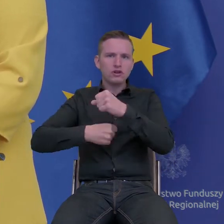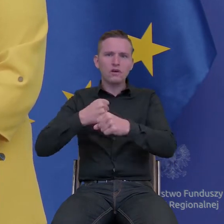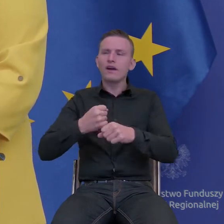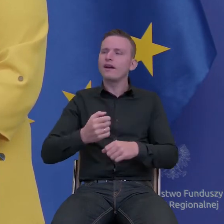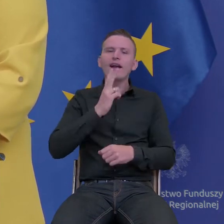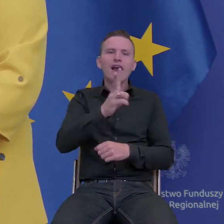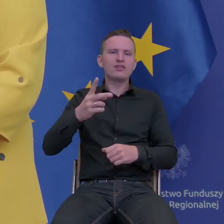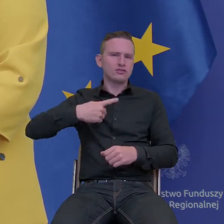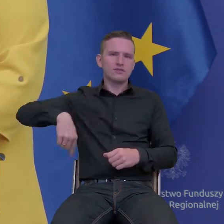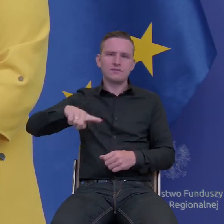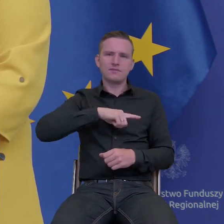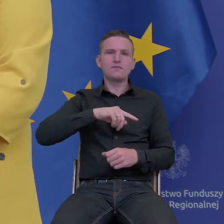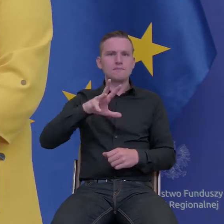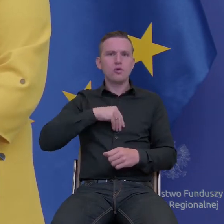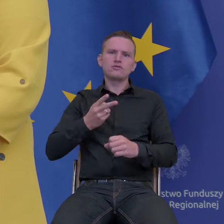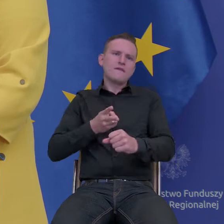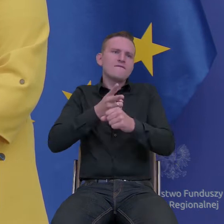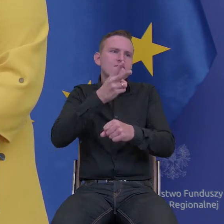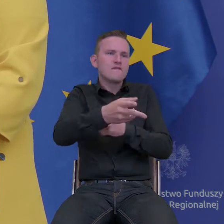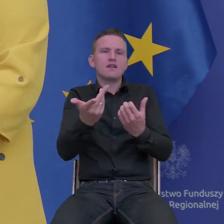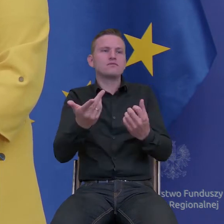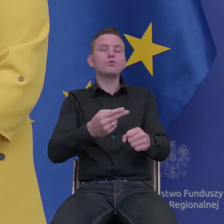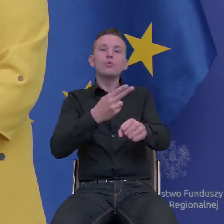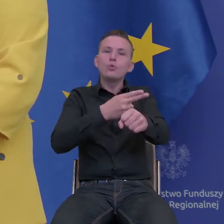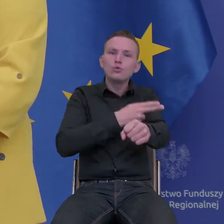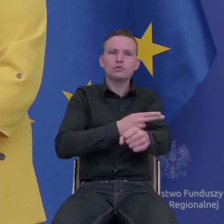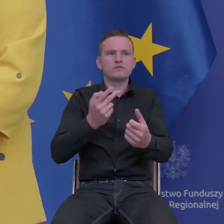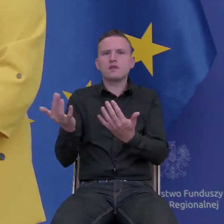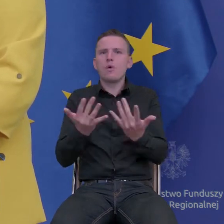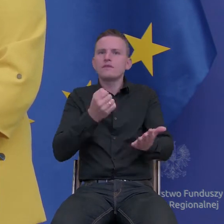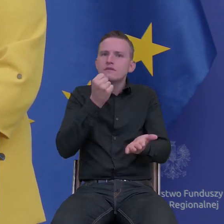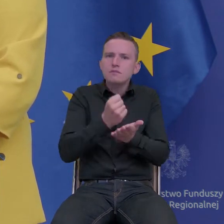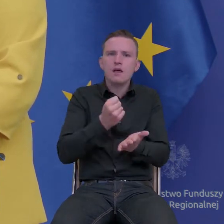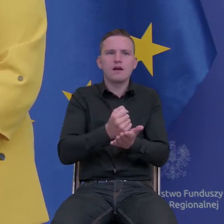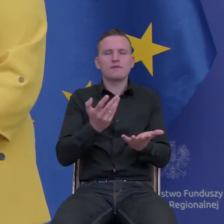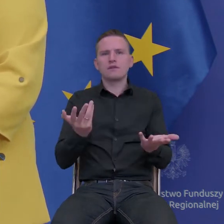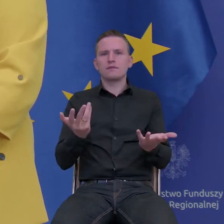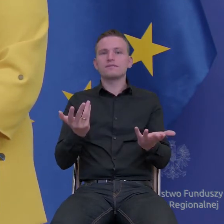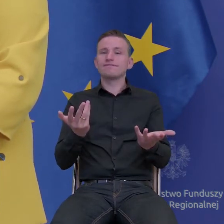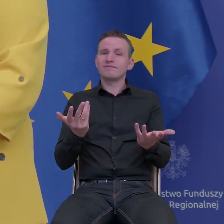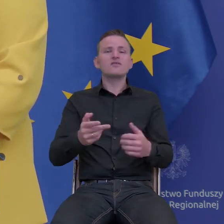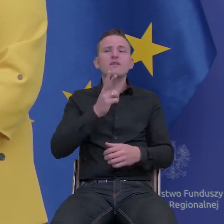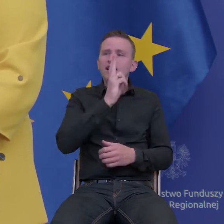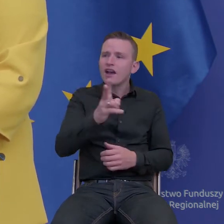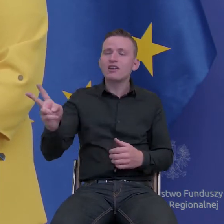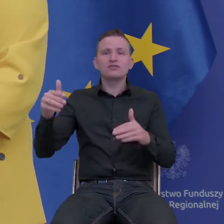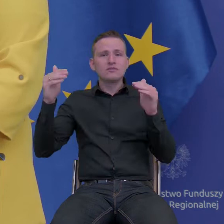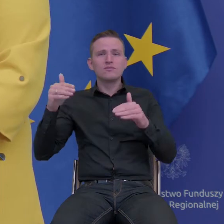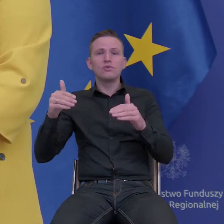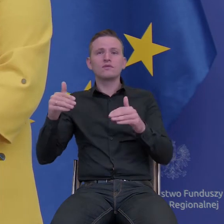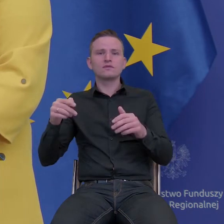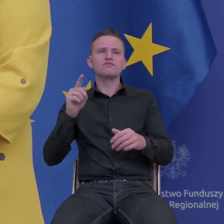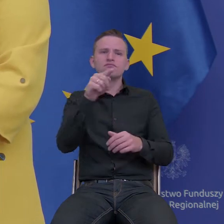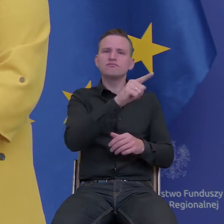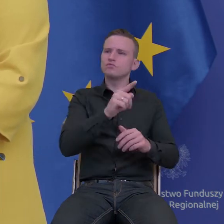na jaki zasługuje i jakiego potrzebuje. Dlatego też ten program, który jest realizowany, ma bardzo